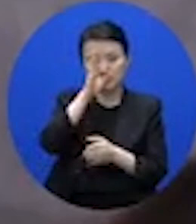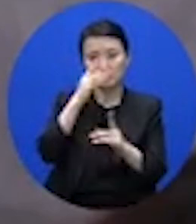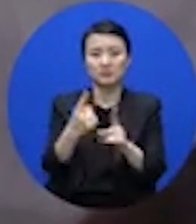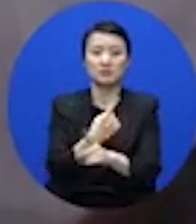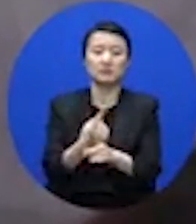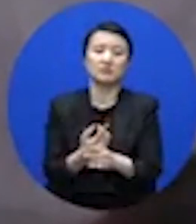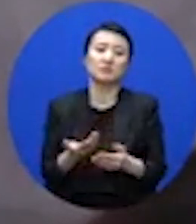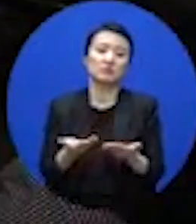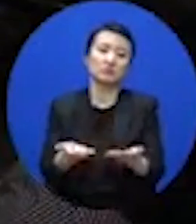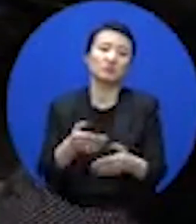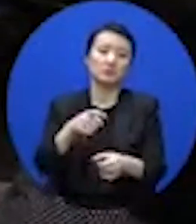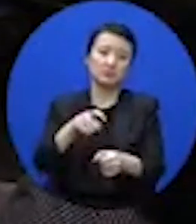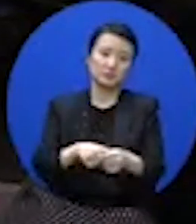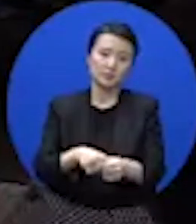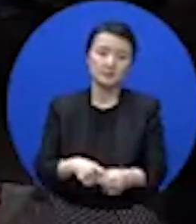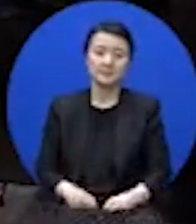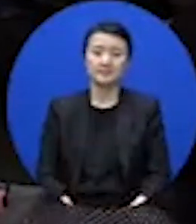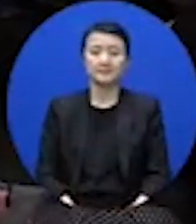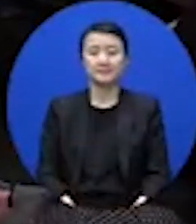치료예요. 자,